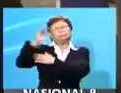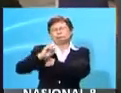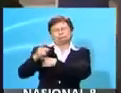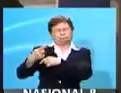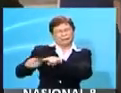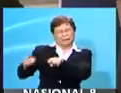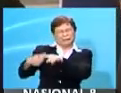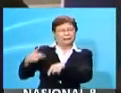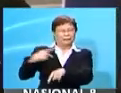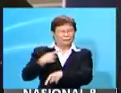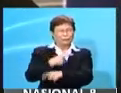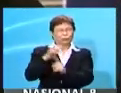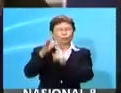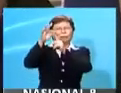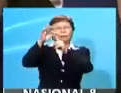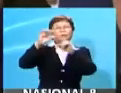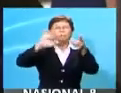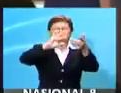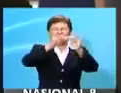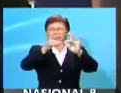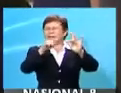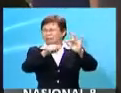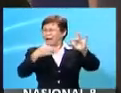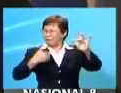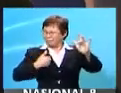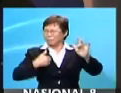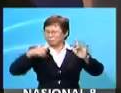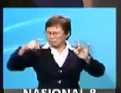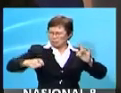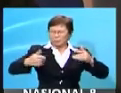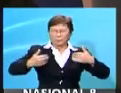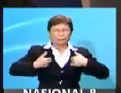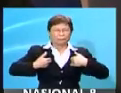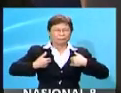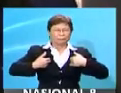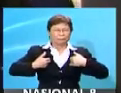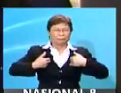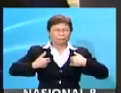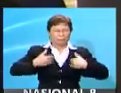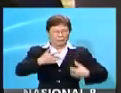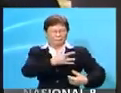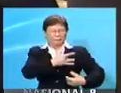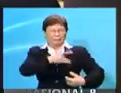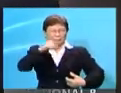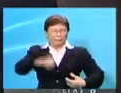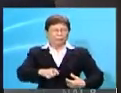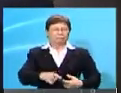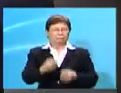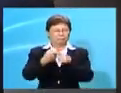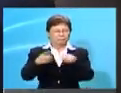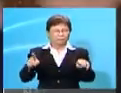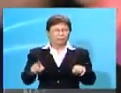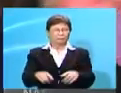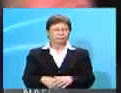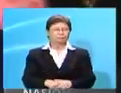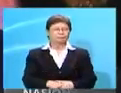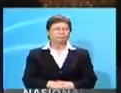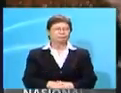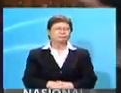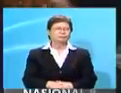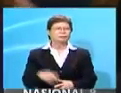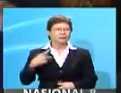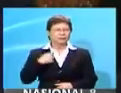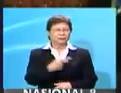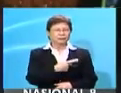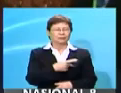rasa terama sekalianya sosial media ni perlu satu kepegaanah yang berbeza bidang